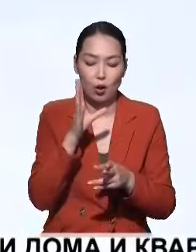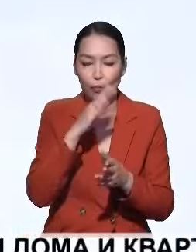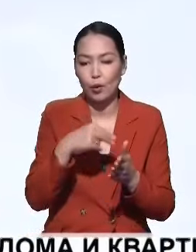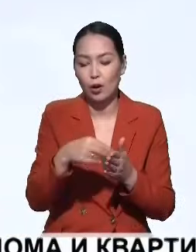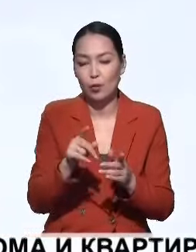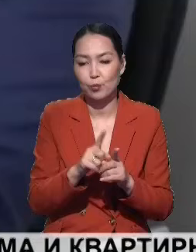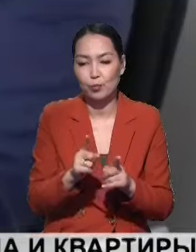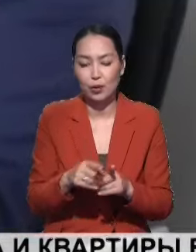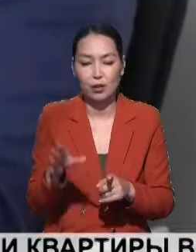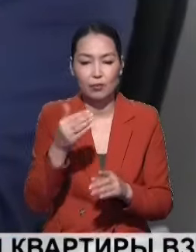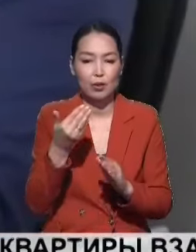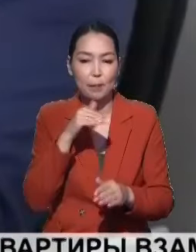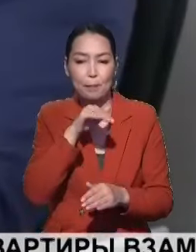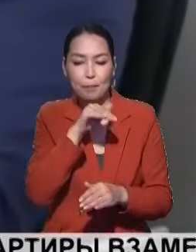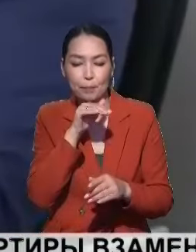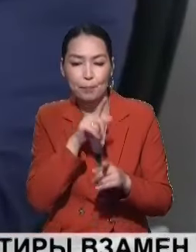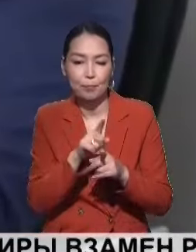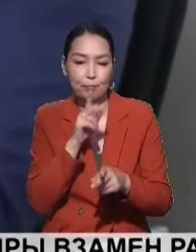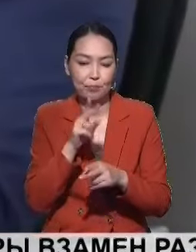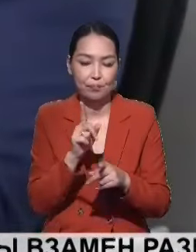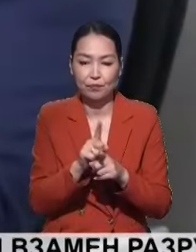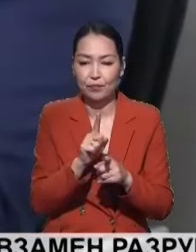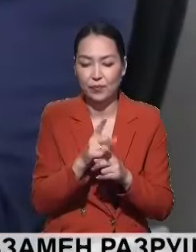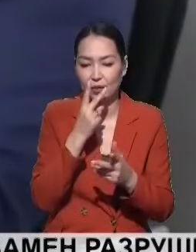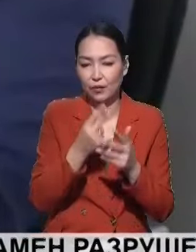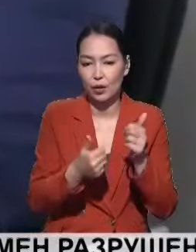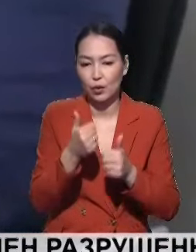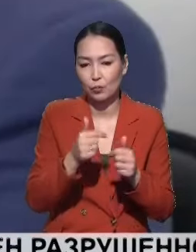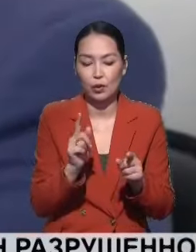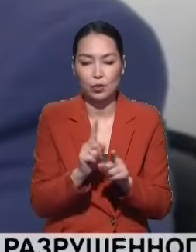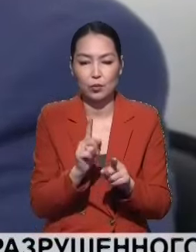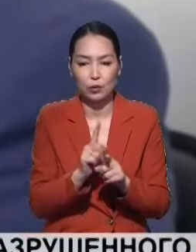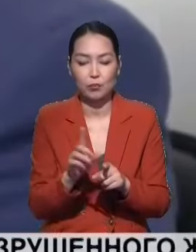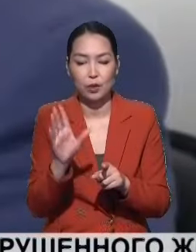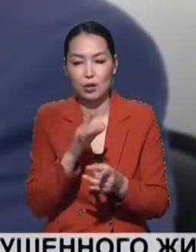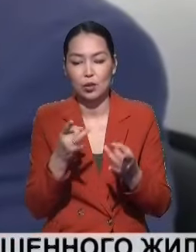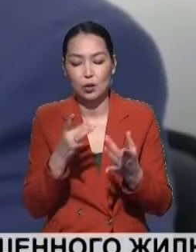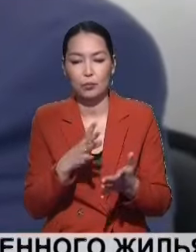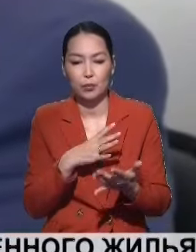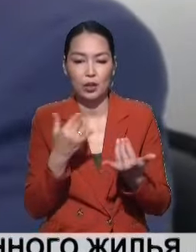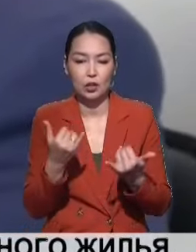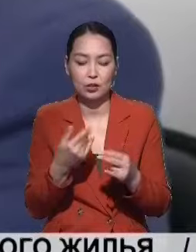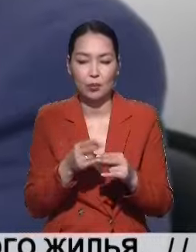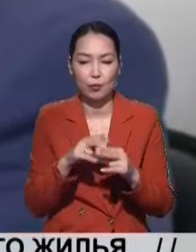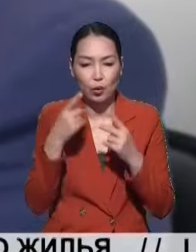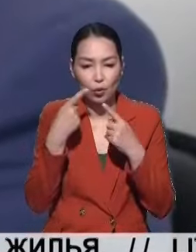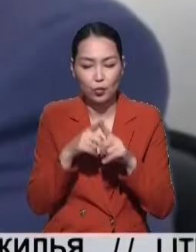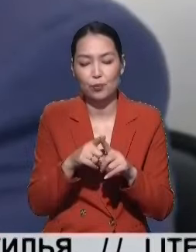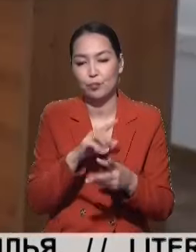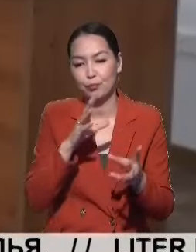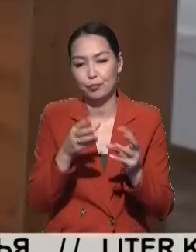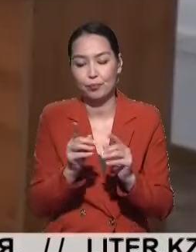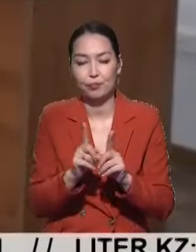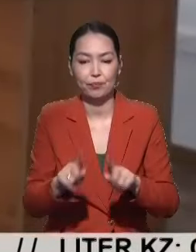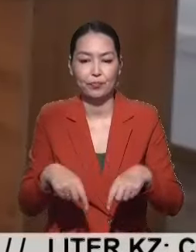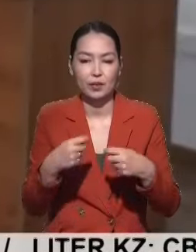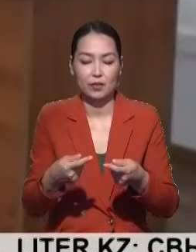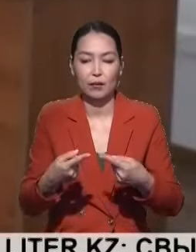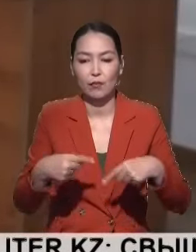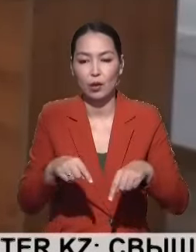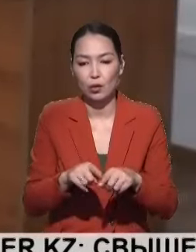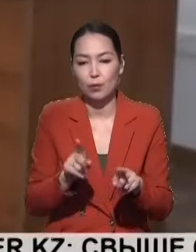раньше профессиональные жалобщики, не выиграв конкурс, мешали поставщикам и затягивали процесс, то теперь функция по пересмотру итогов передается его организатору.